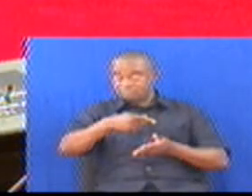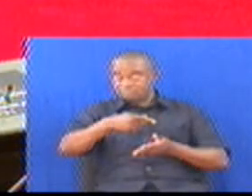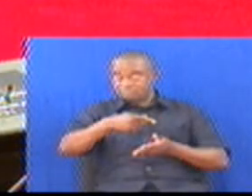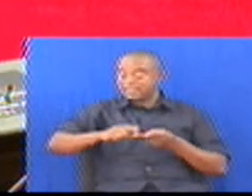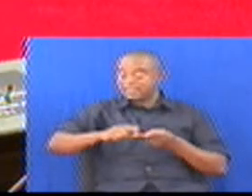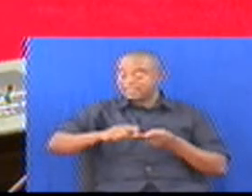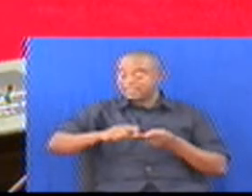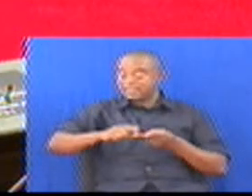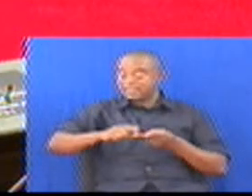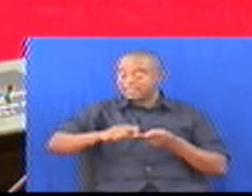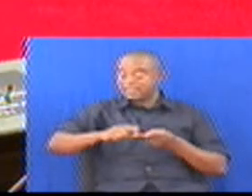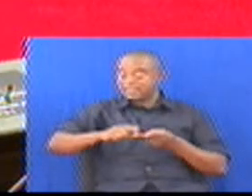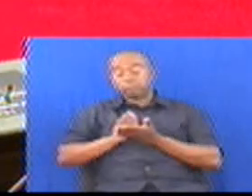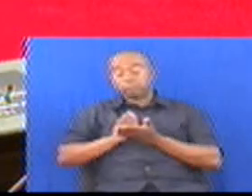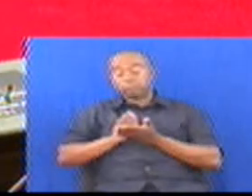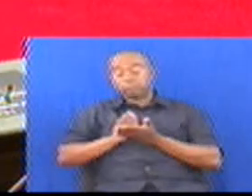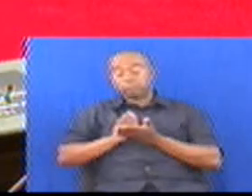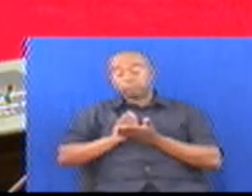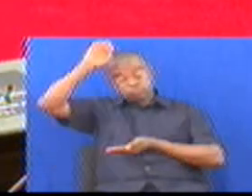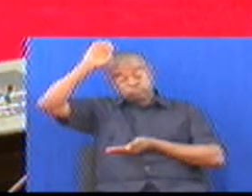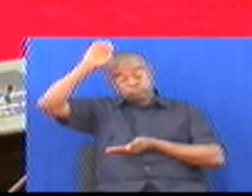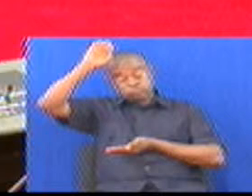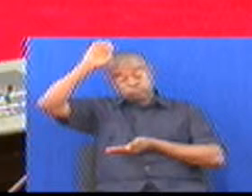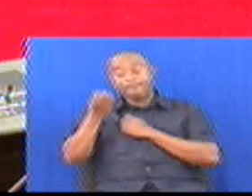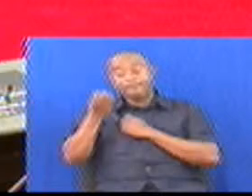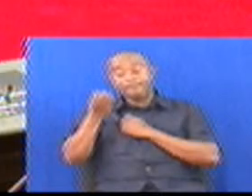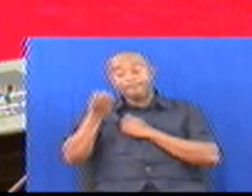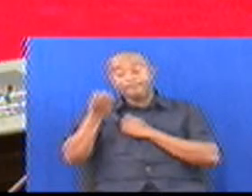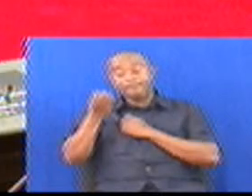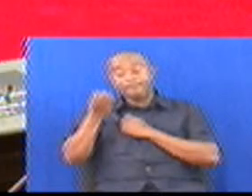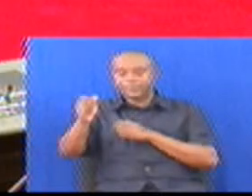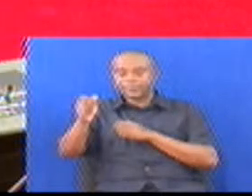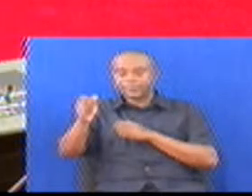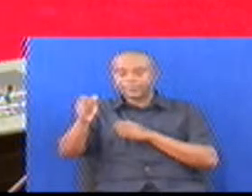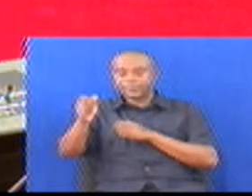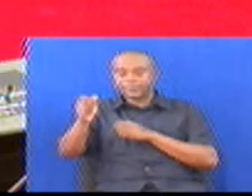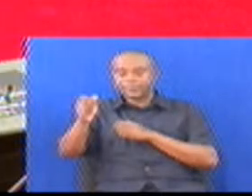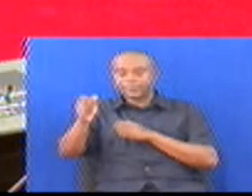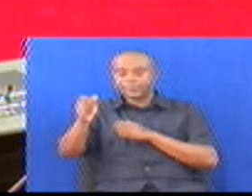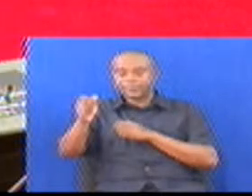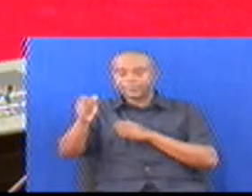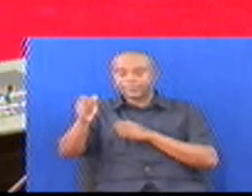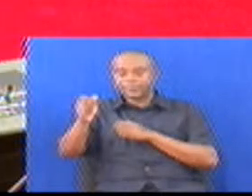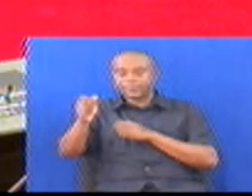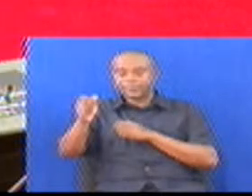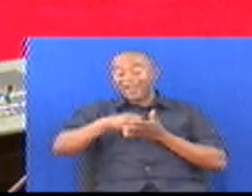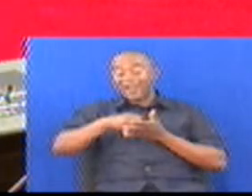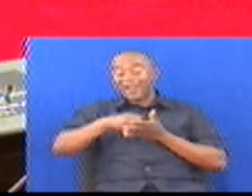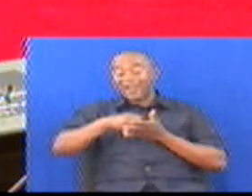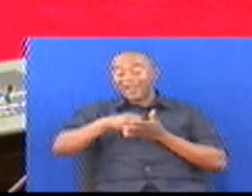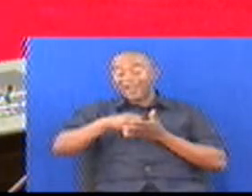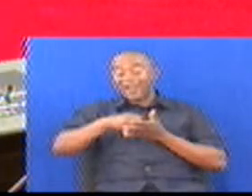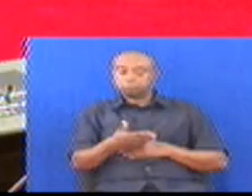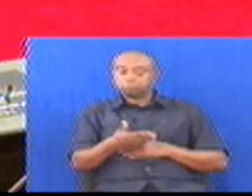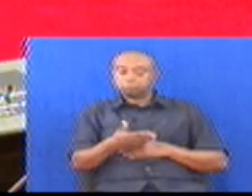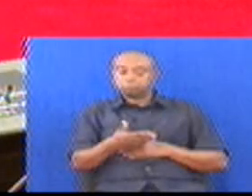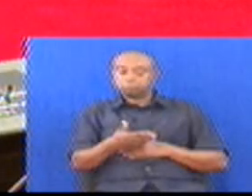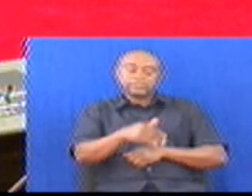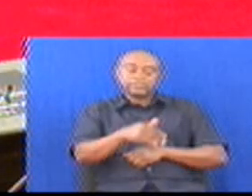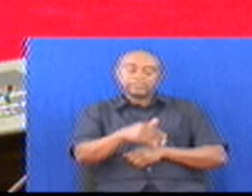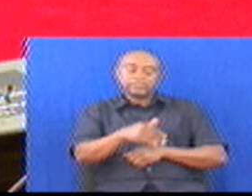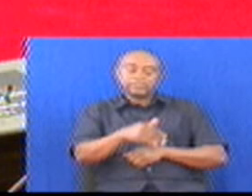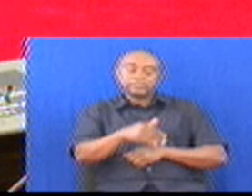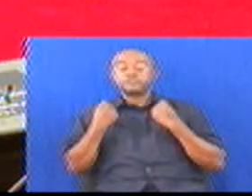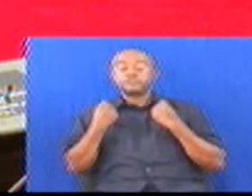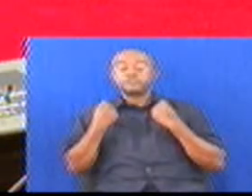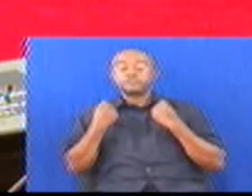vijijini umepunguza kiwango cha maradhi kwa wananchi na hivyo kuokoa gharama za matibabu na kuimarisha nguvu